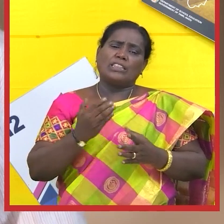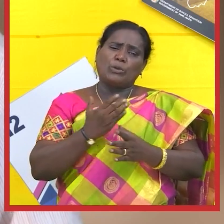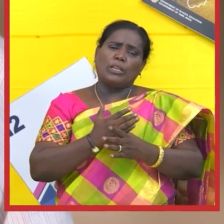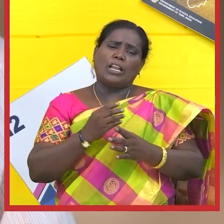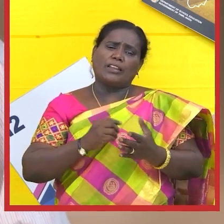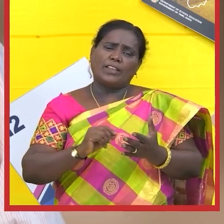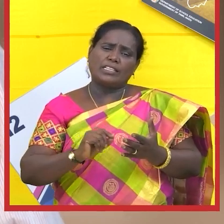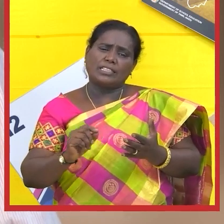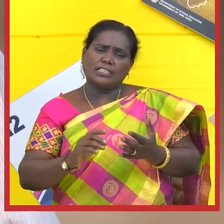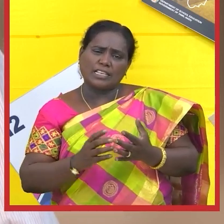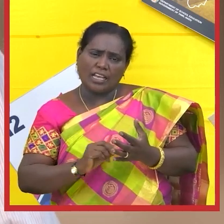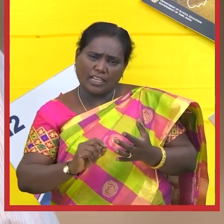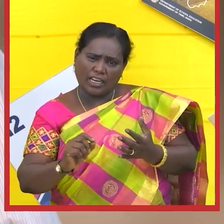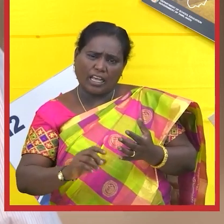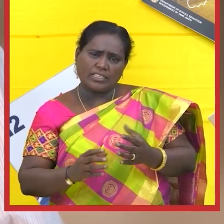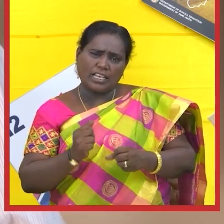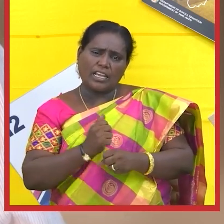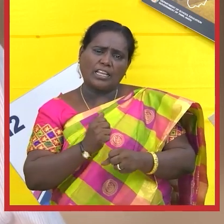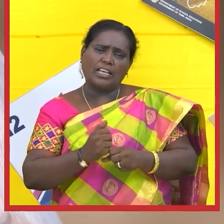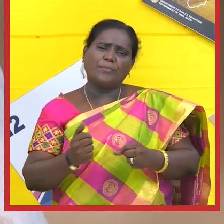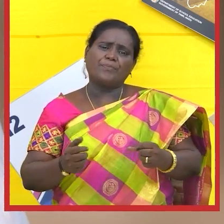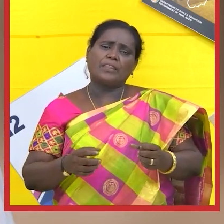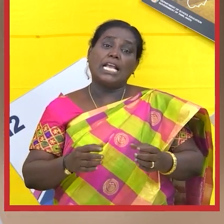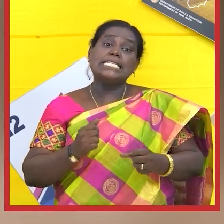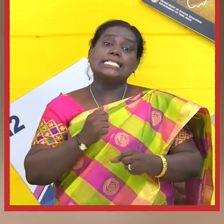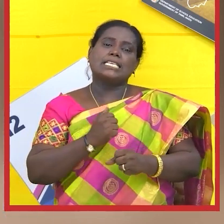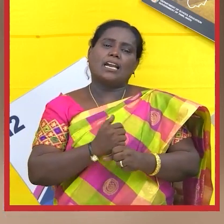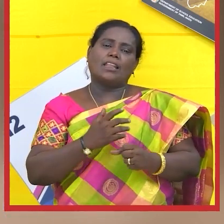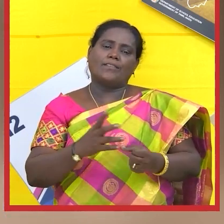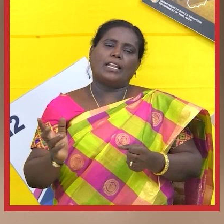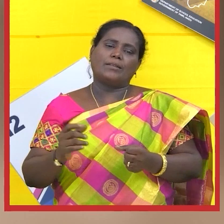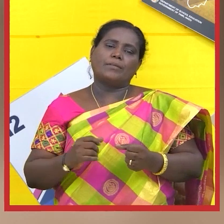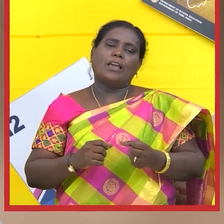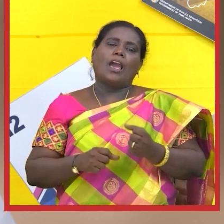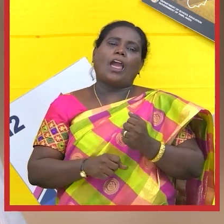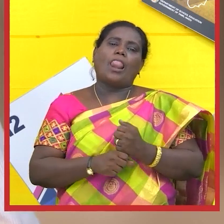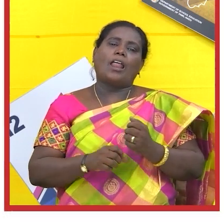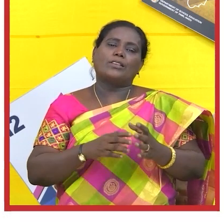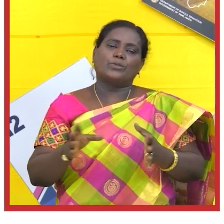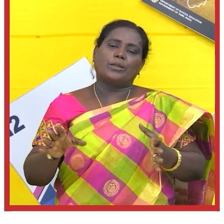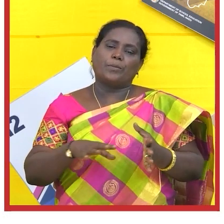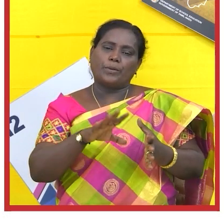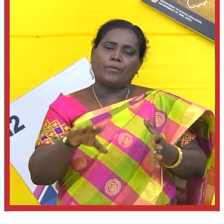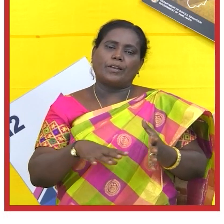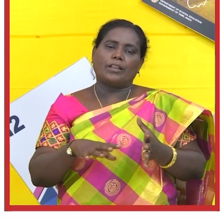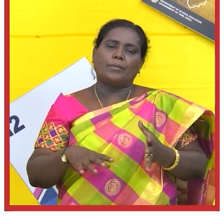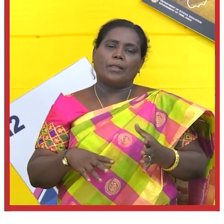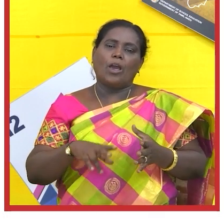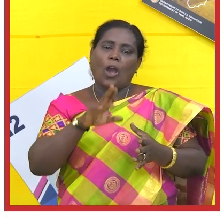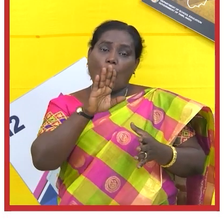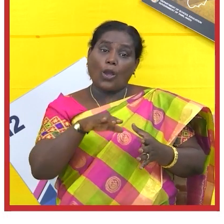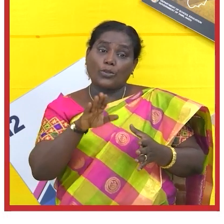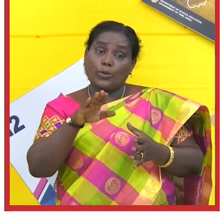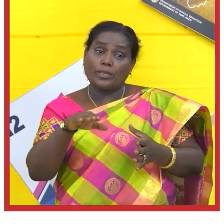சங்கங்களை அமைக்கிறார்கள் பிபி வாடியா, சிங்காரவேலர், திரு வி கல்யாணசுந்தரம் போன்ற தலைவர்கள். 1918